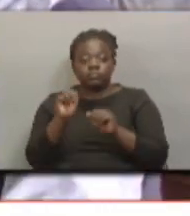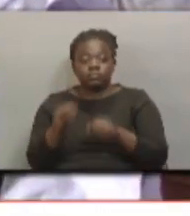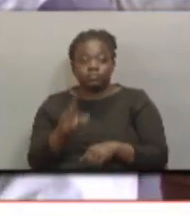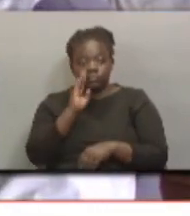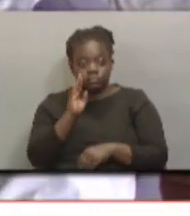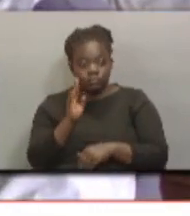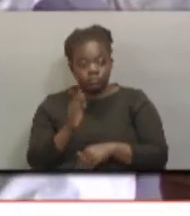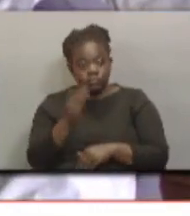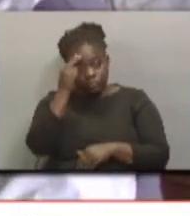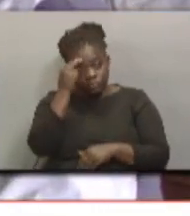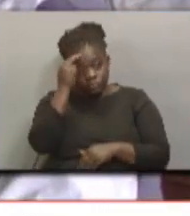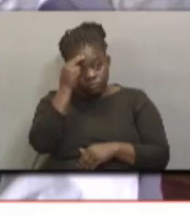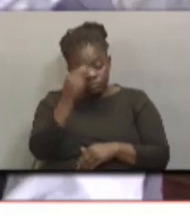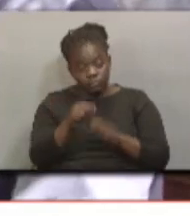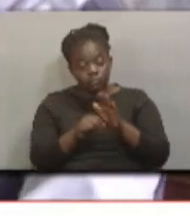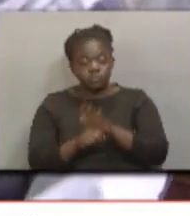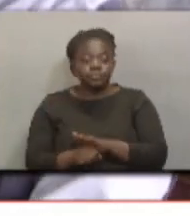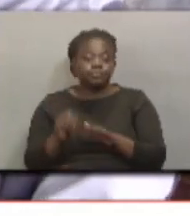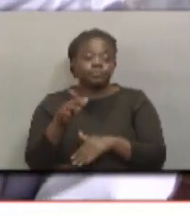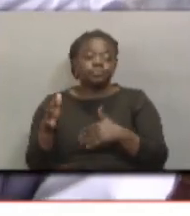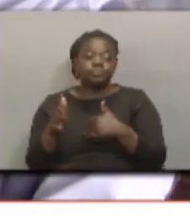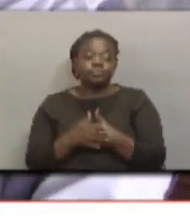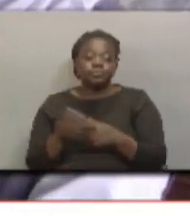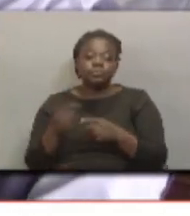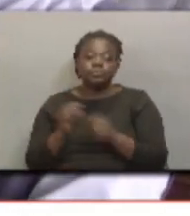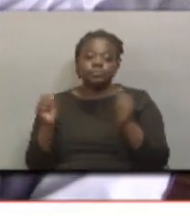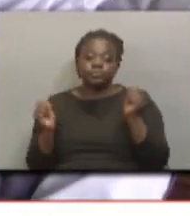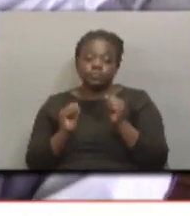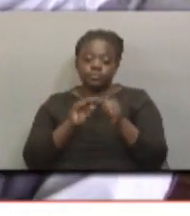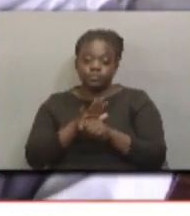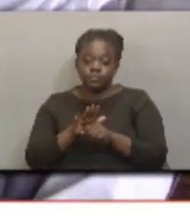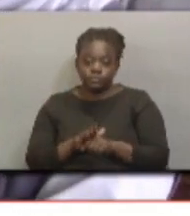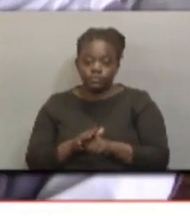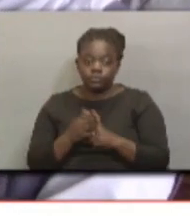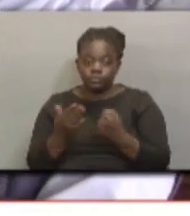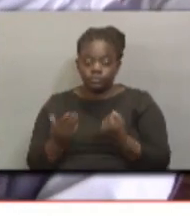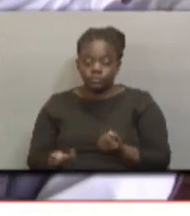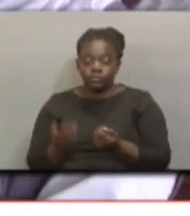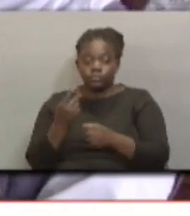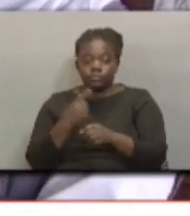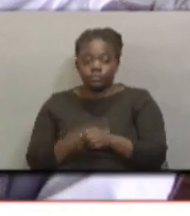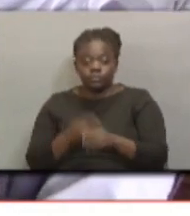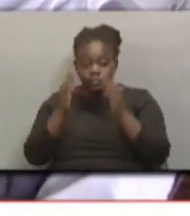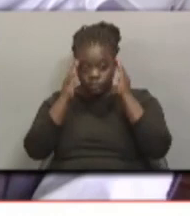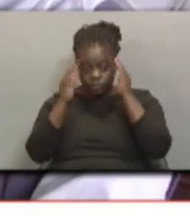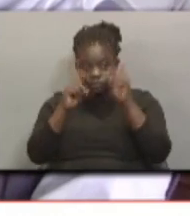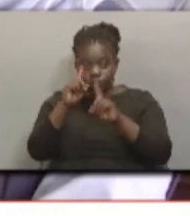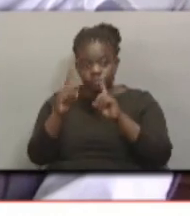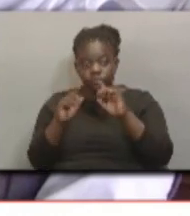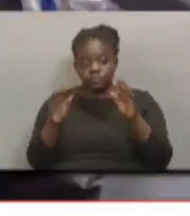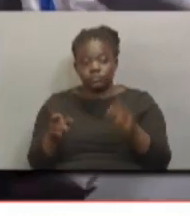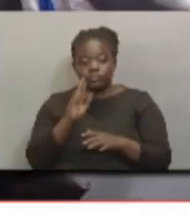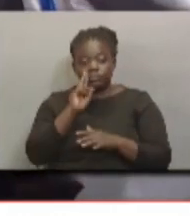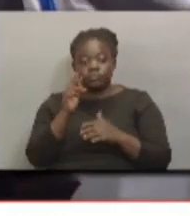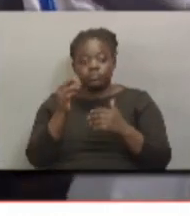Agambye nti abayizi baakosebwa nnyo omuggalo gw'ava ku bulwadde bwa COVID-19 nga batutte ebbanga, nga tebamanyi bigezo ebifaanana, nga kati